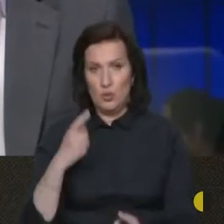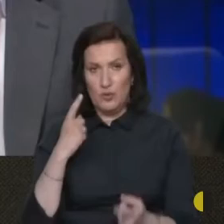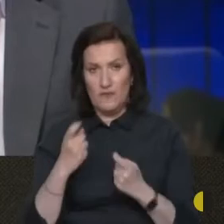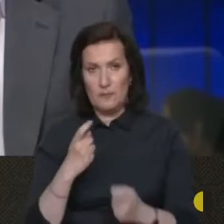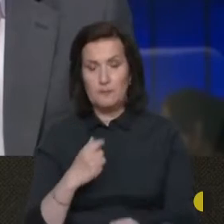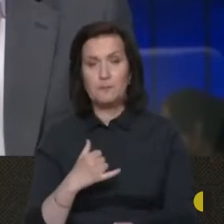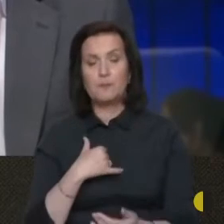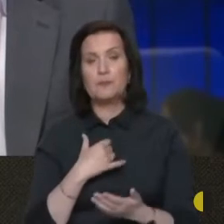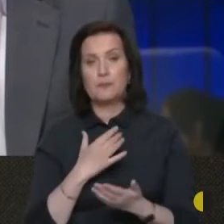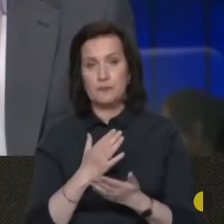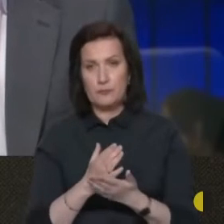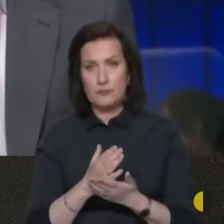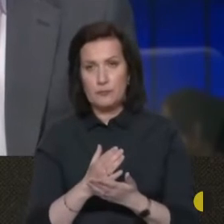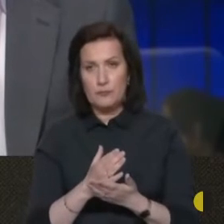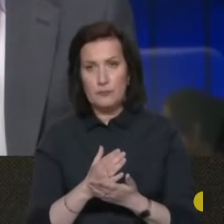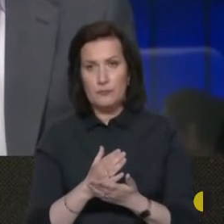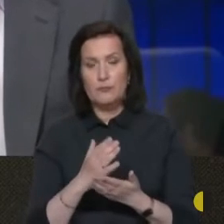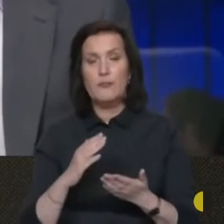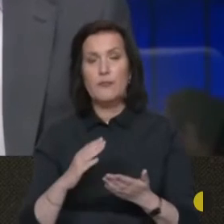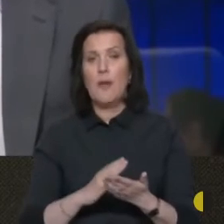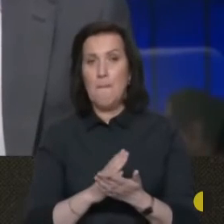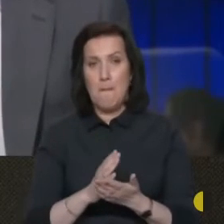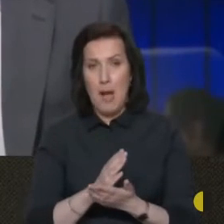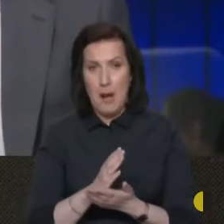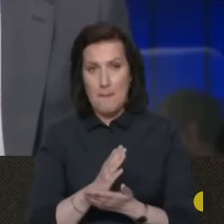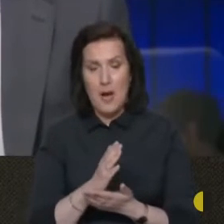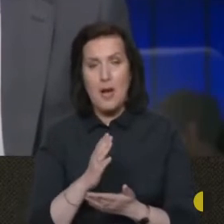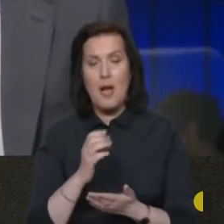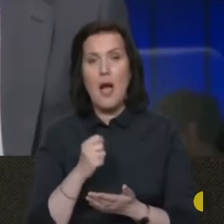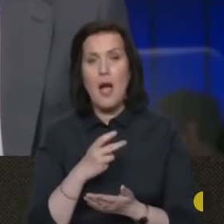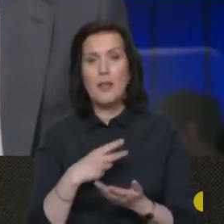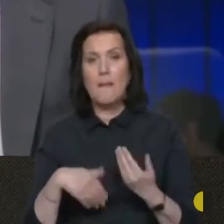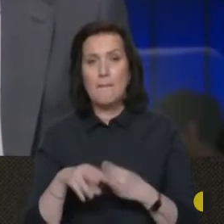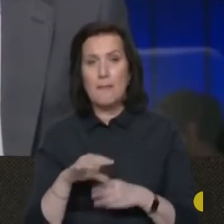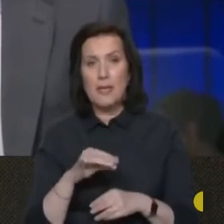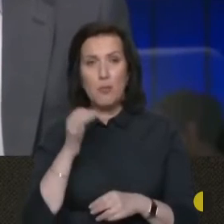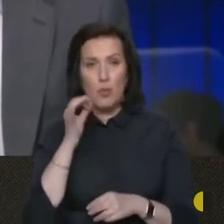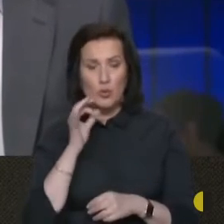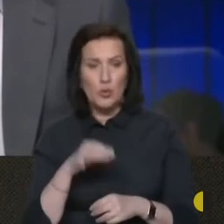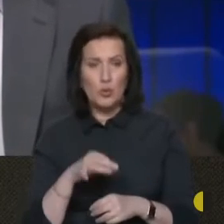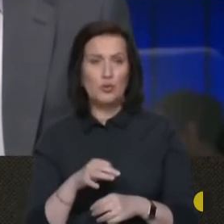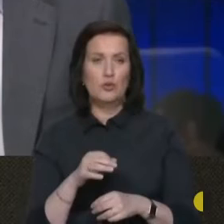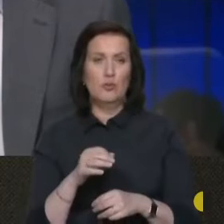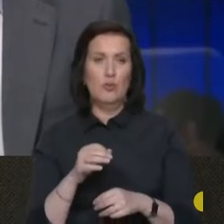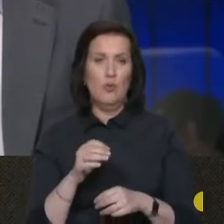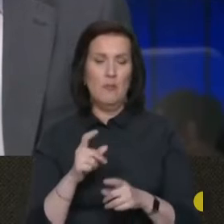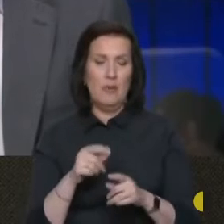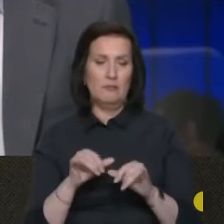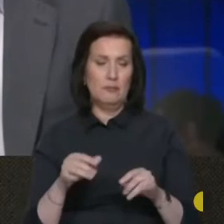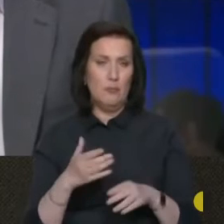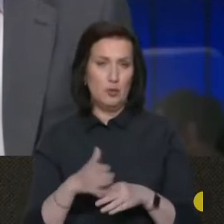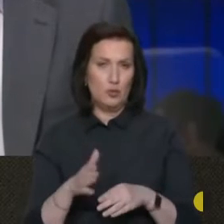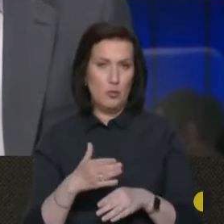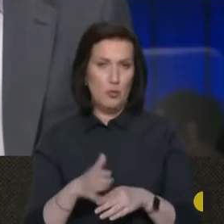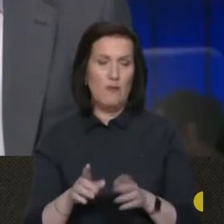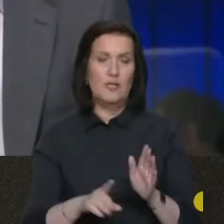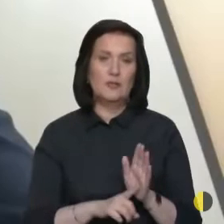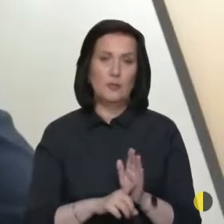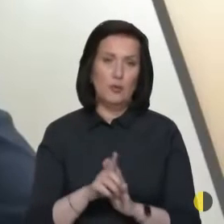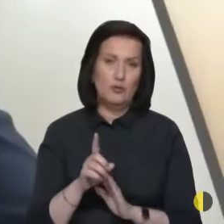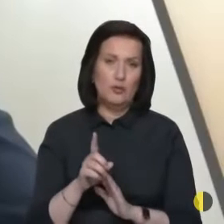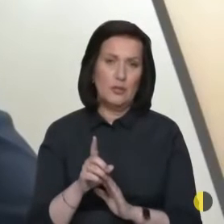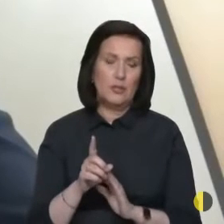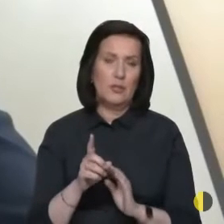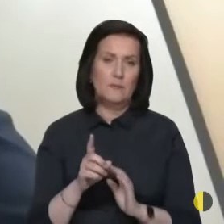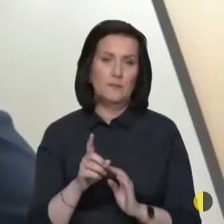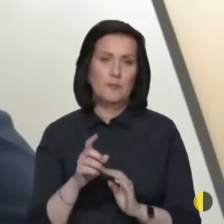інформацію? У нас є інтерактивна мапа, але ми по досвіду розгортаємо поступово. Спочатку розгортаються це спільні